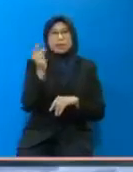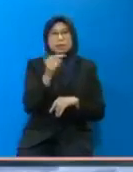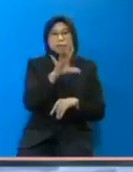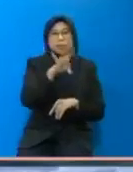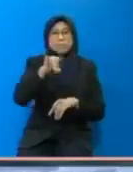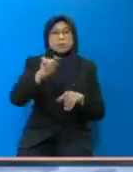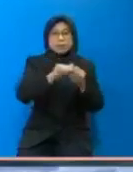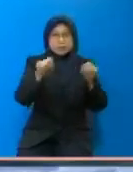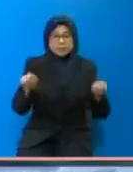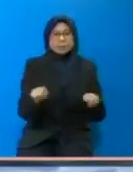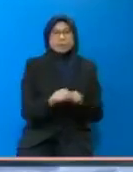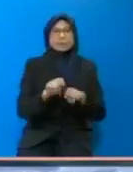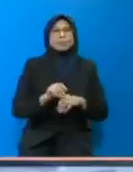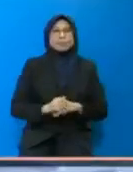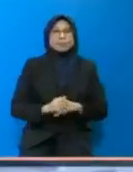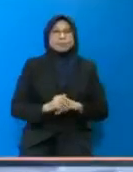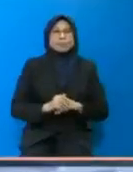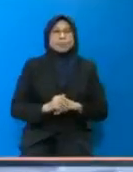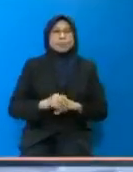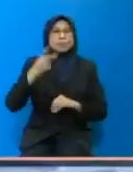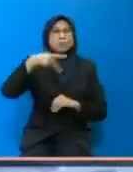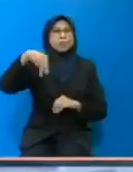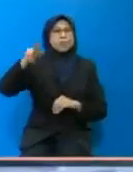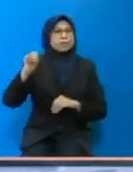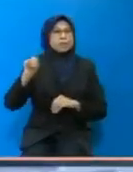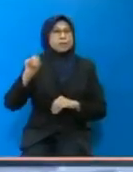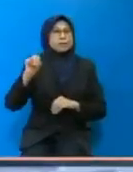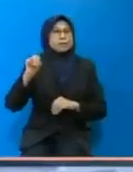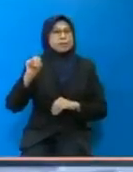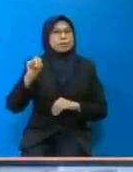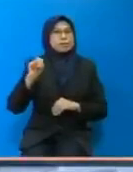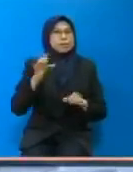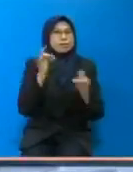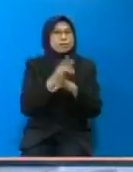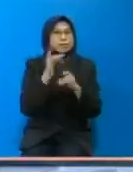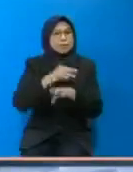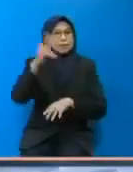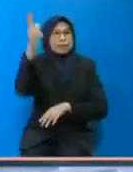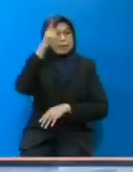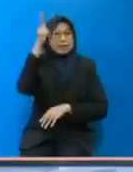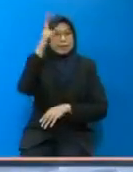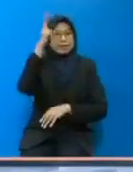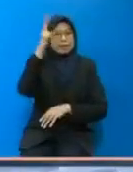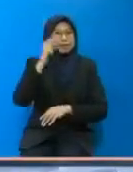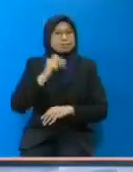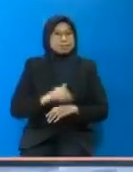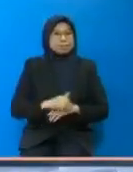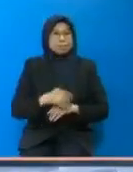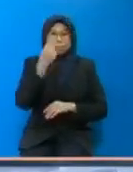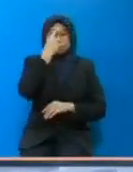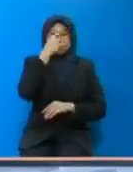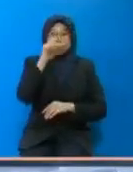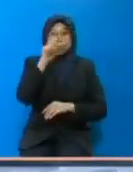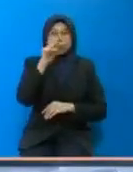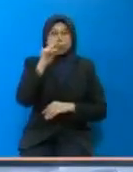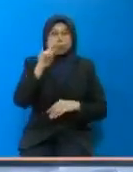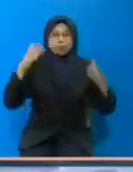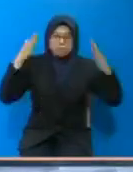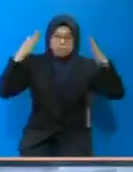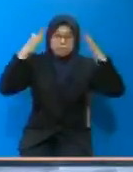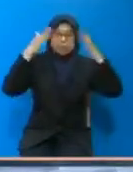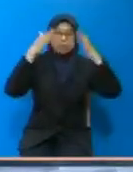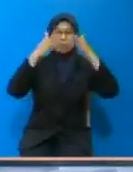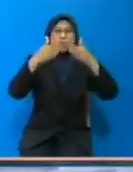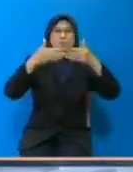Satu ini betul, secara keseluruhannya PPN ini merupakan salah satu inisiatif kerajaan untuk memberi tumpuan